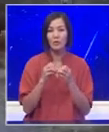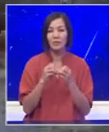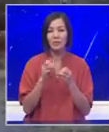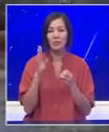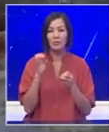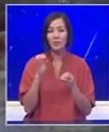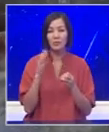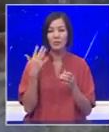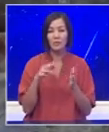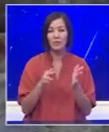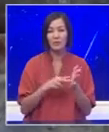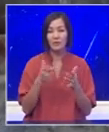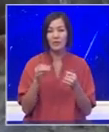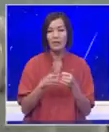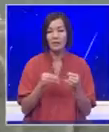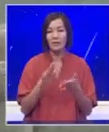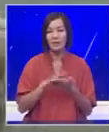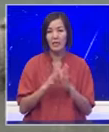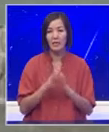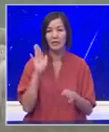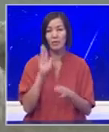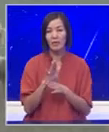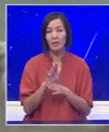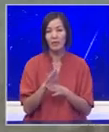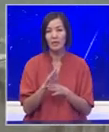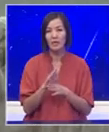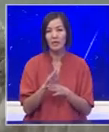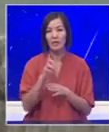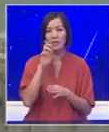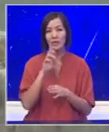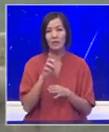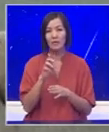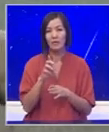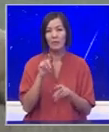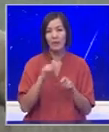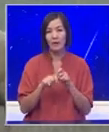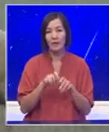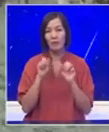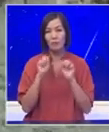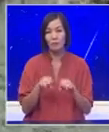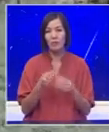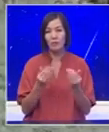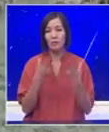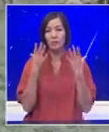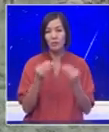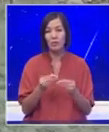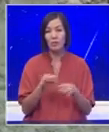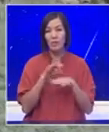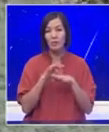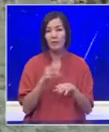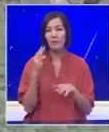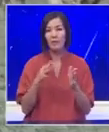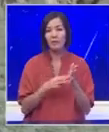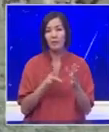тысяч гектаров согласно приказу минсельхоза страны подлежат проверке на сегодняшний день уже проведено 28